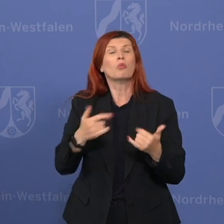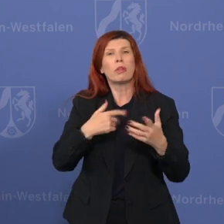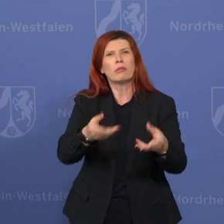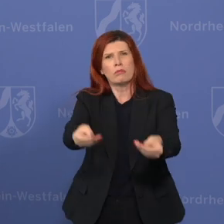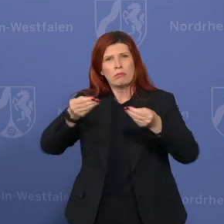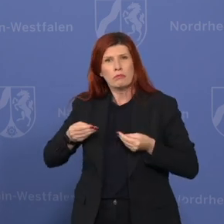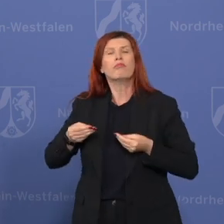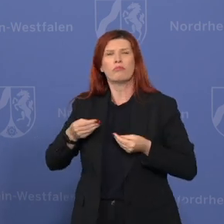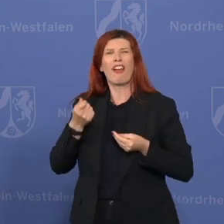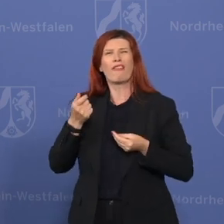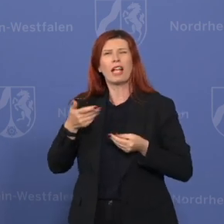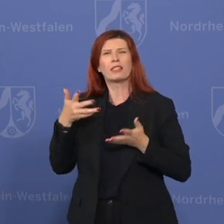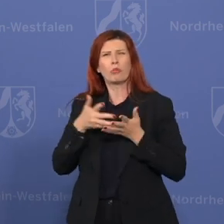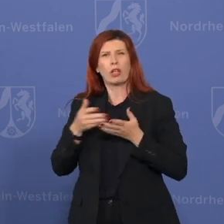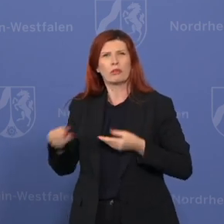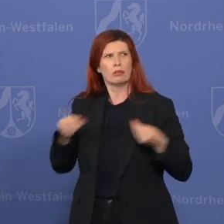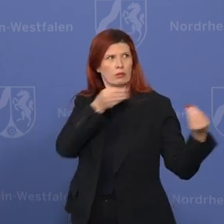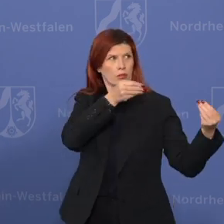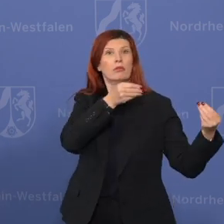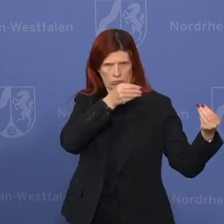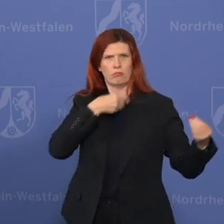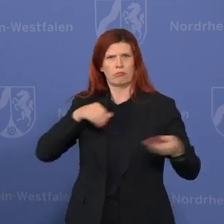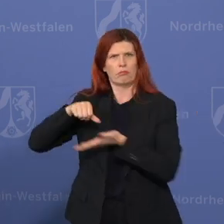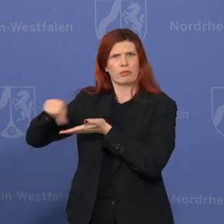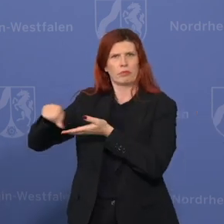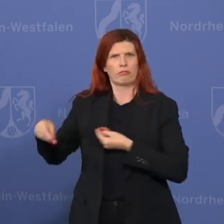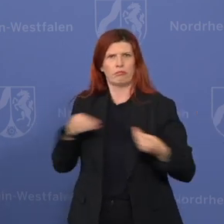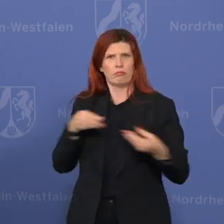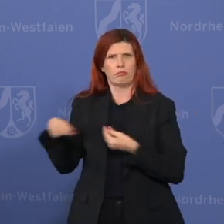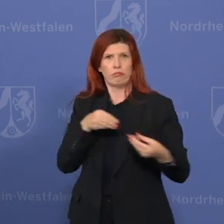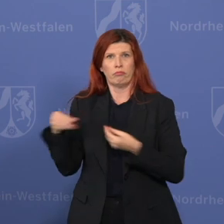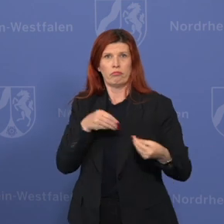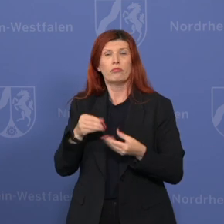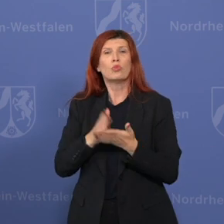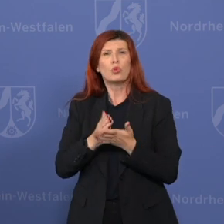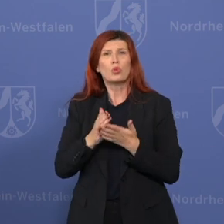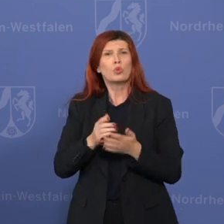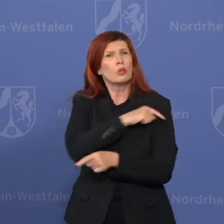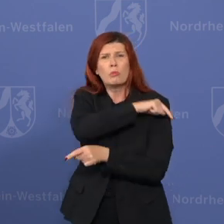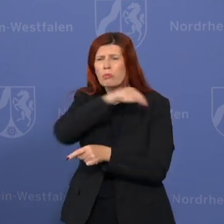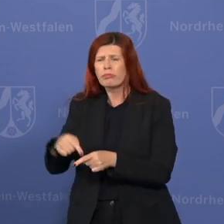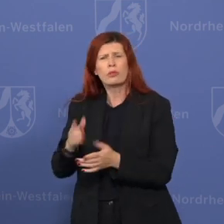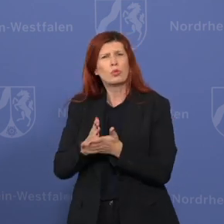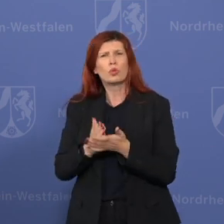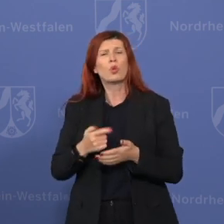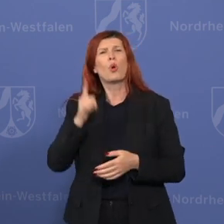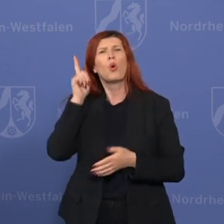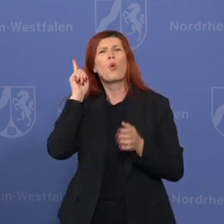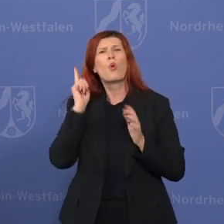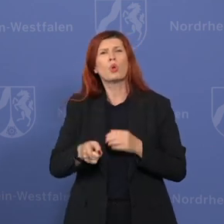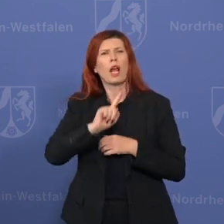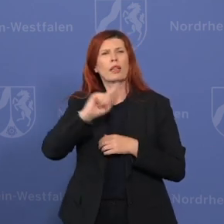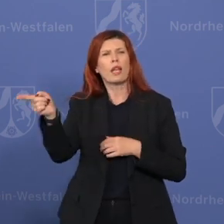konnten. Insgesamt wurden so mit Hilfe der leistungsstarken Finanzverwaltung rund 100.000 Datensätze auch